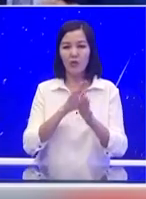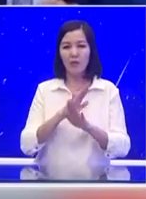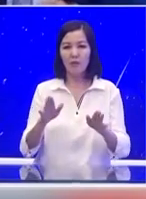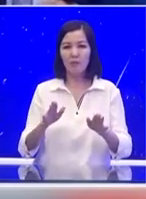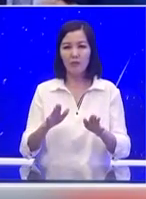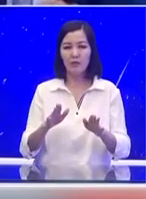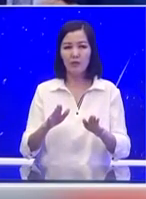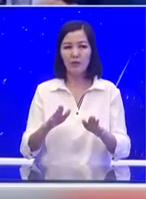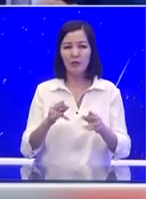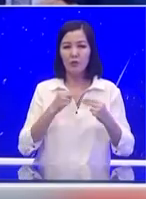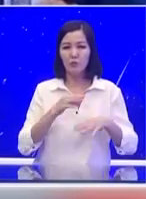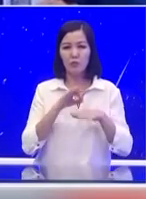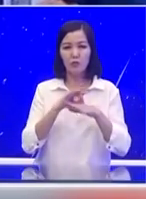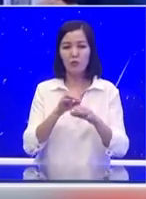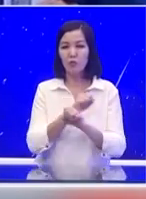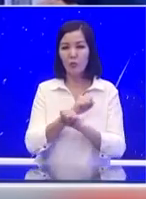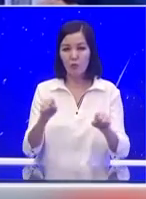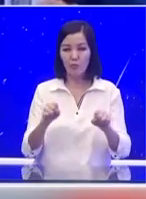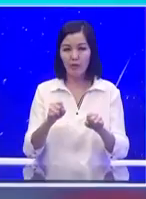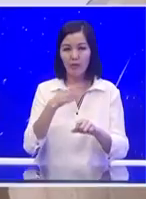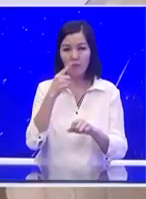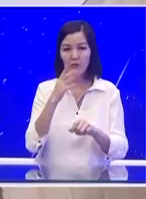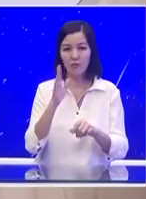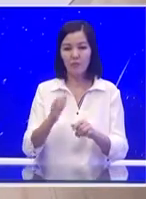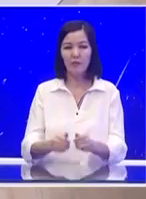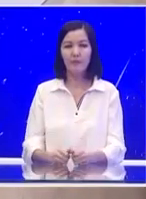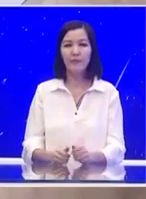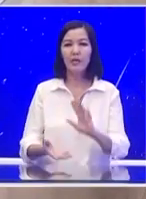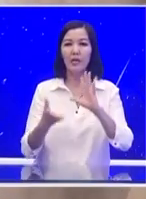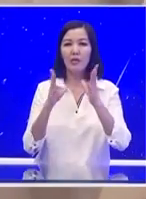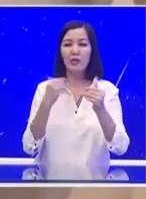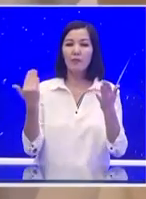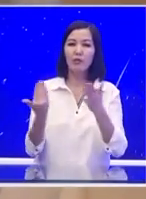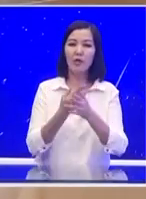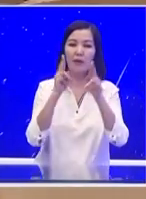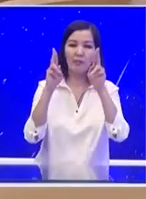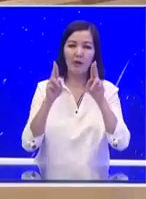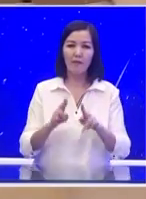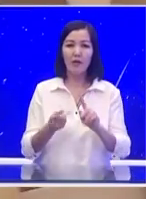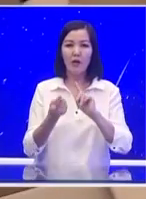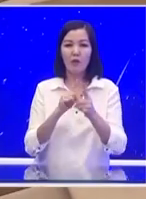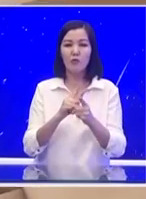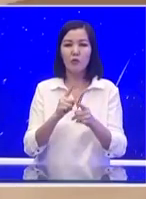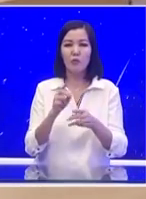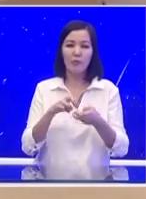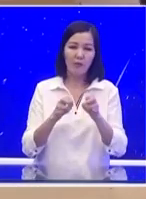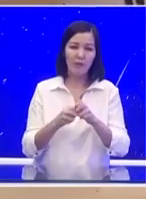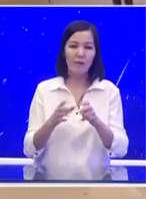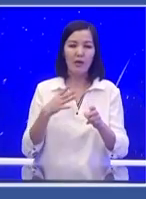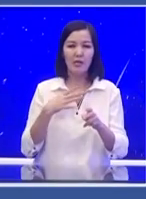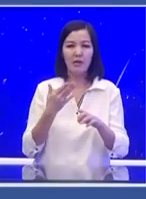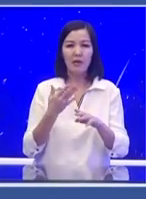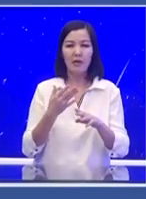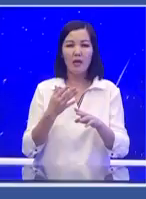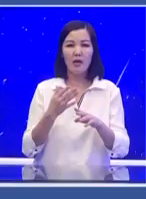жұмыс жүргізуге болмайды деп айтқым келеді. Жалпы жаңа жүйеге көшу біраз жыр болғаны анық. Айналасындағы алып қашпа